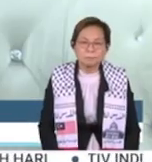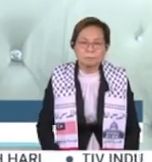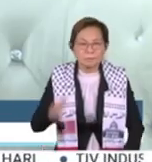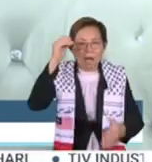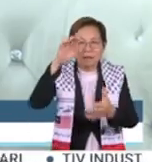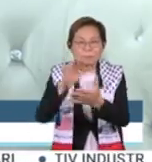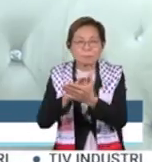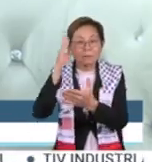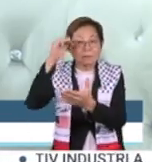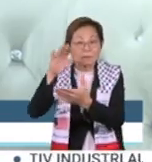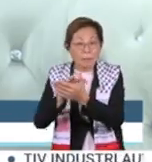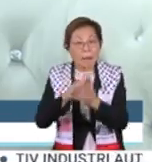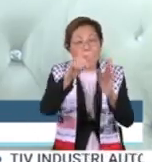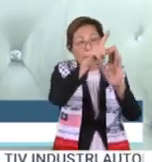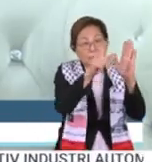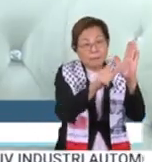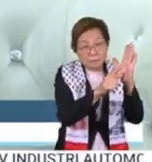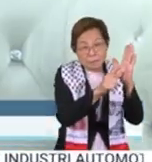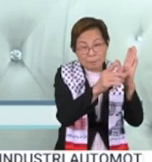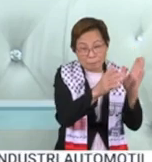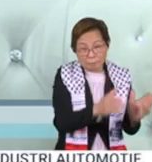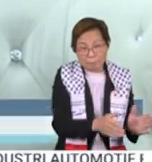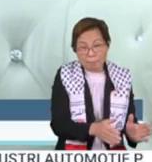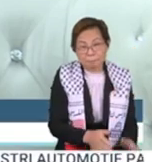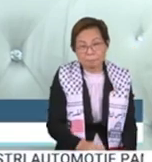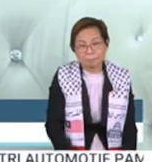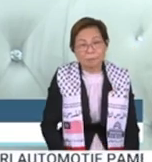Suami saya punya abang ipar.